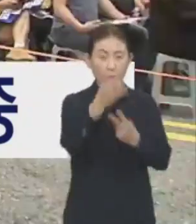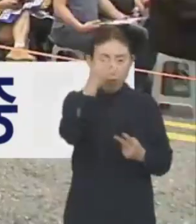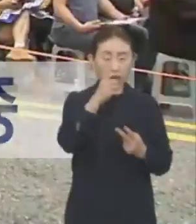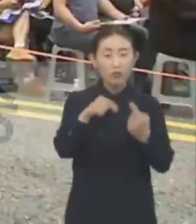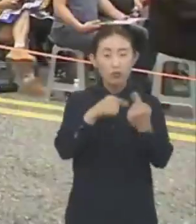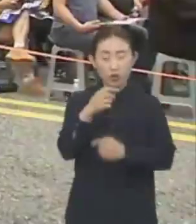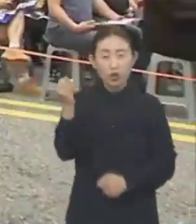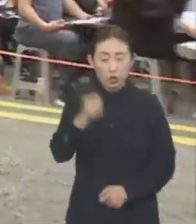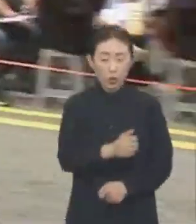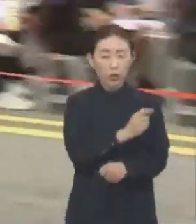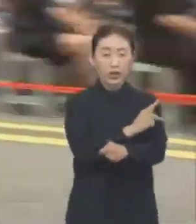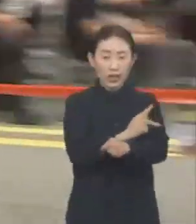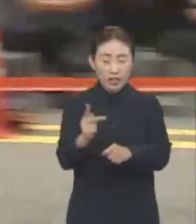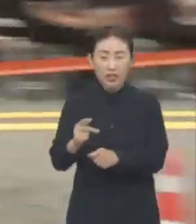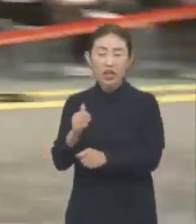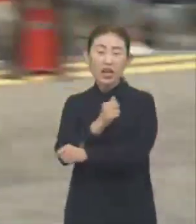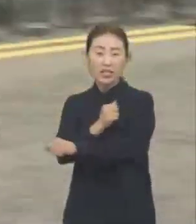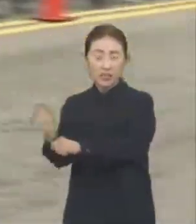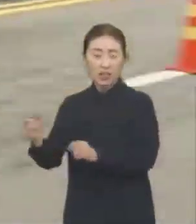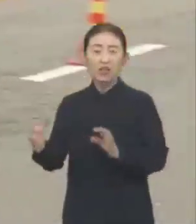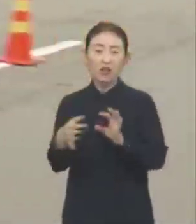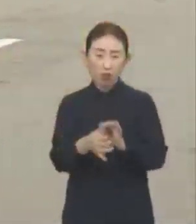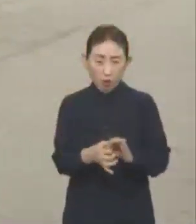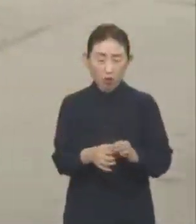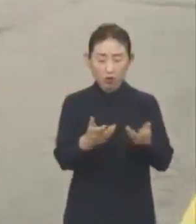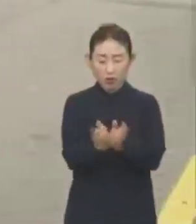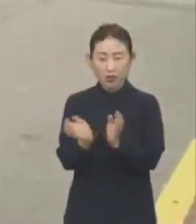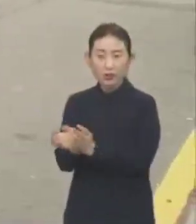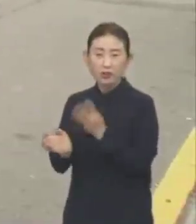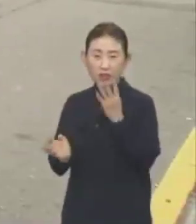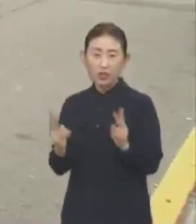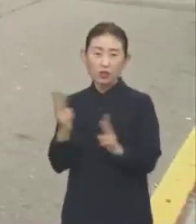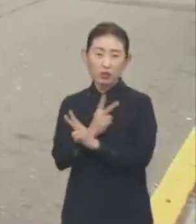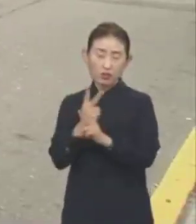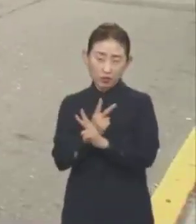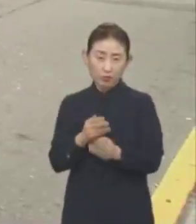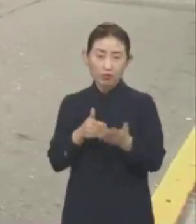연결 운행, 4조 2교대 전면 시행 등을 요구하고 있습니다.